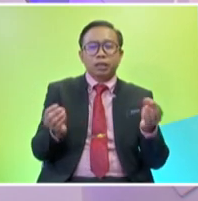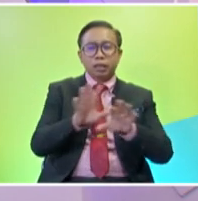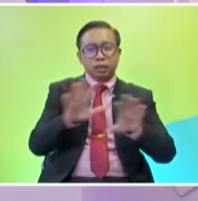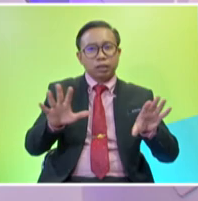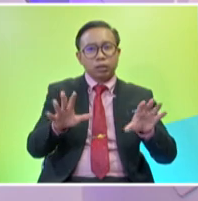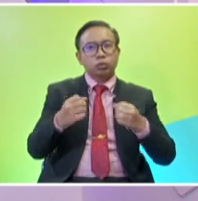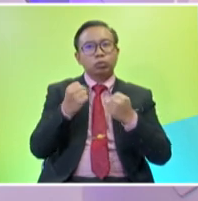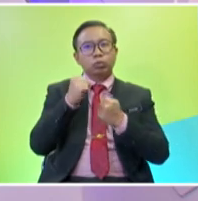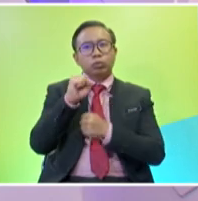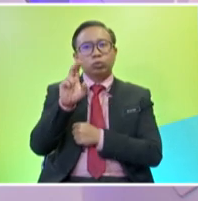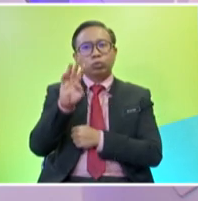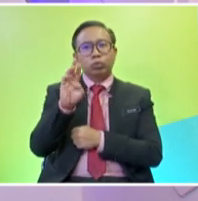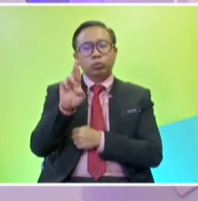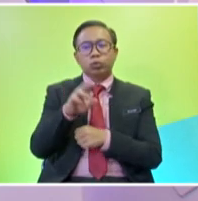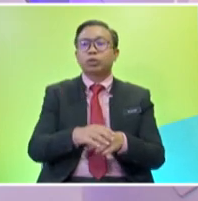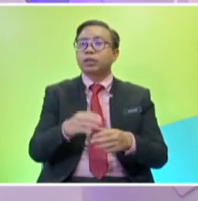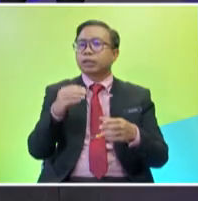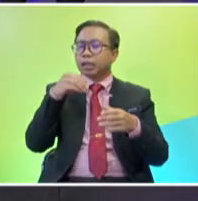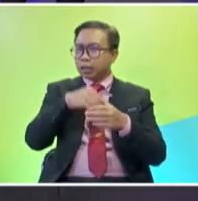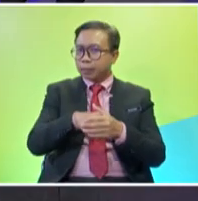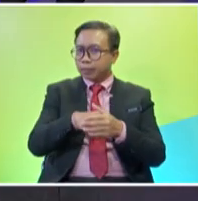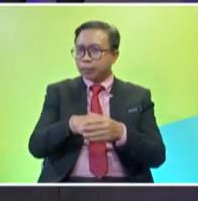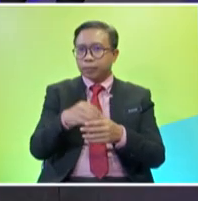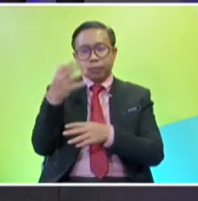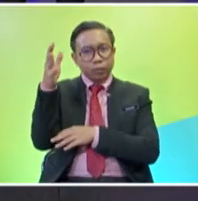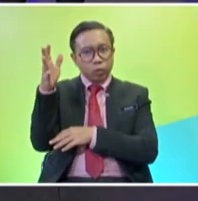Jadi kalau tanah tak subur kita tanah pokok